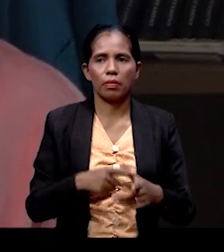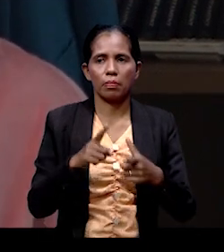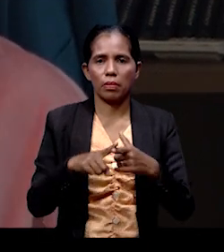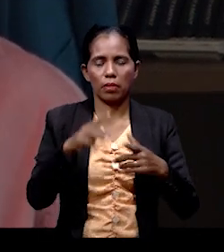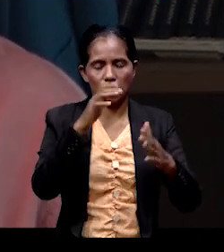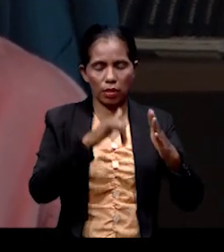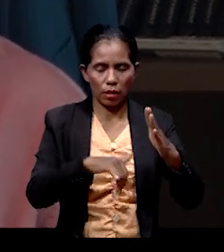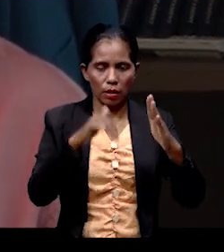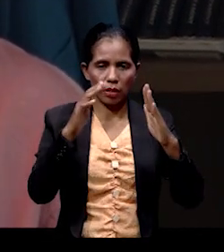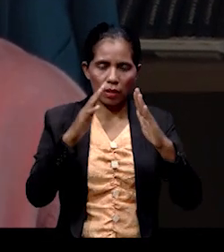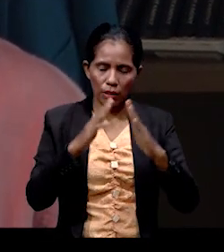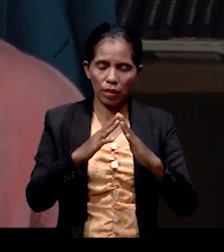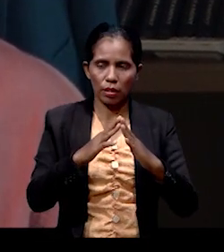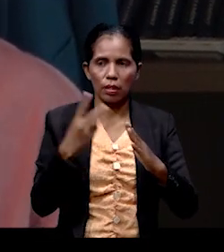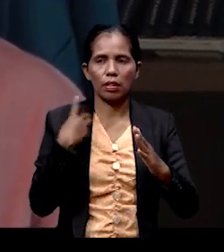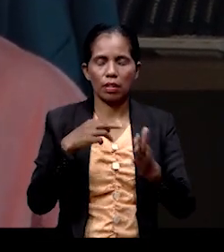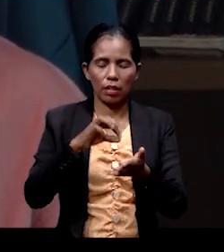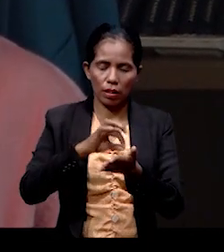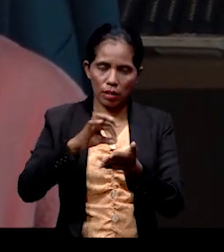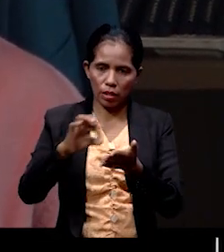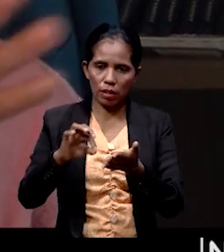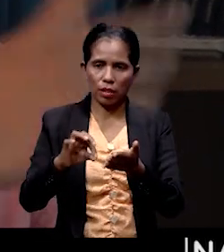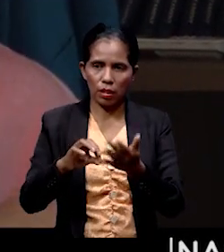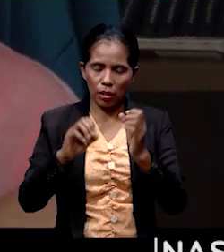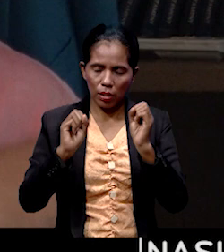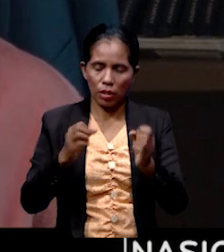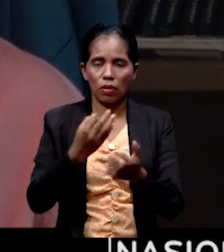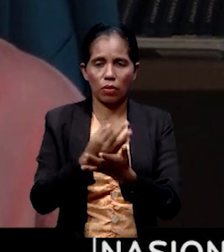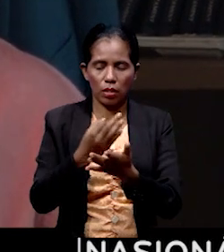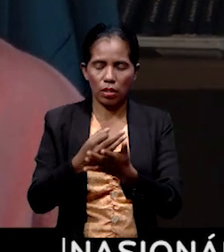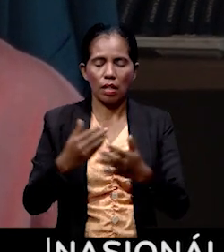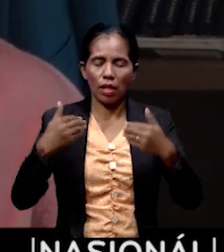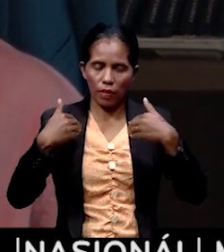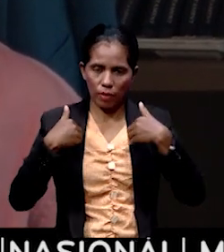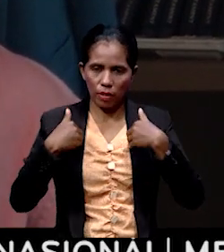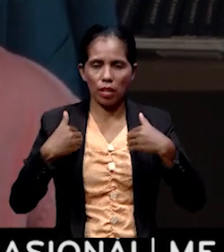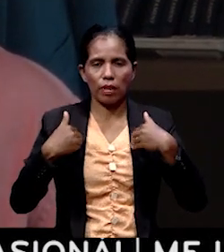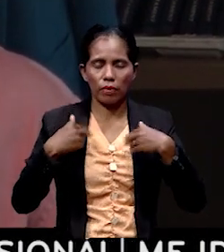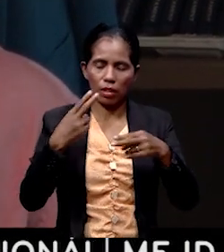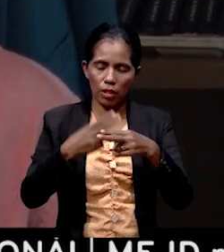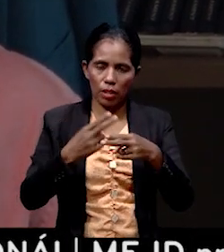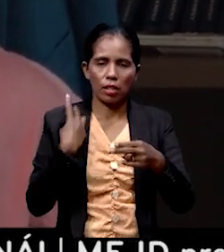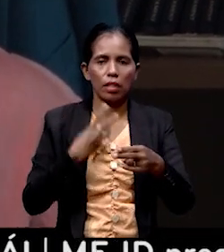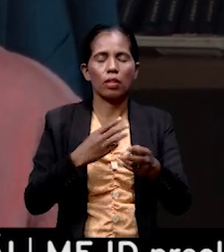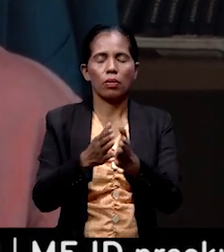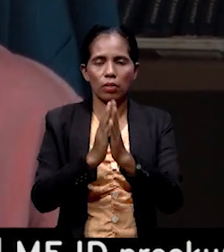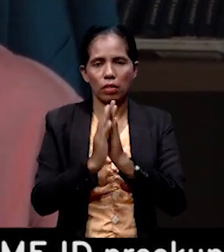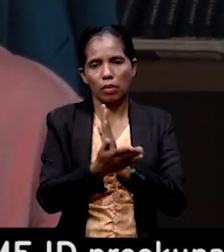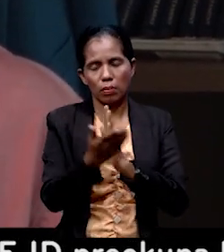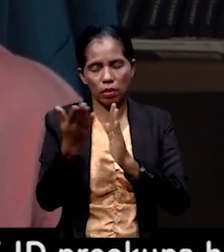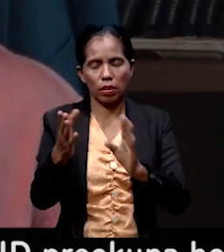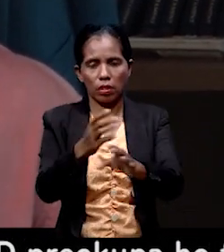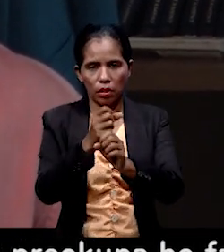consegal. Nebe mai lala este ita resistu propina ne ihaona basir ne benarang inya ita husuret makna ita bot